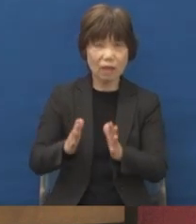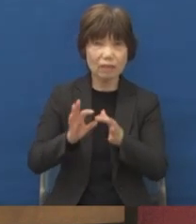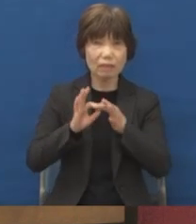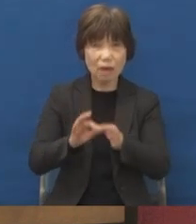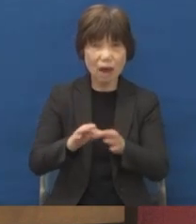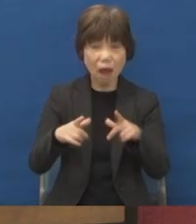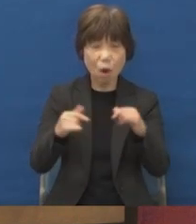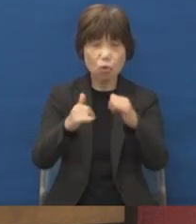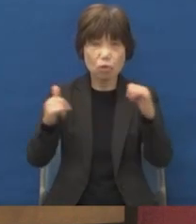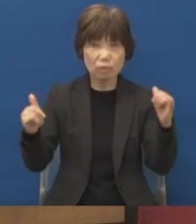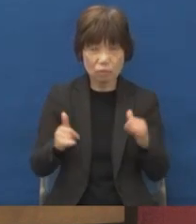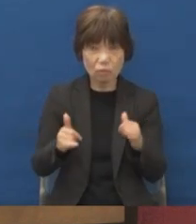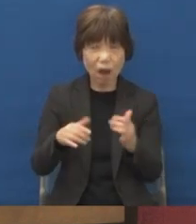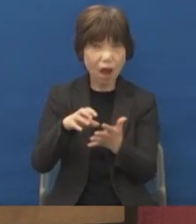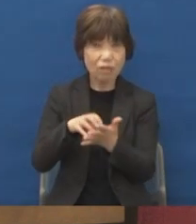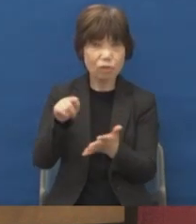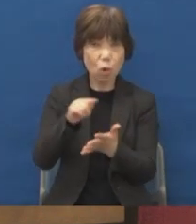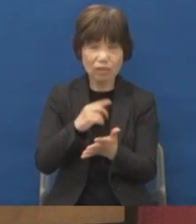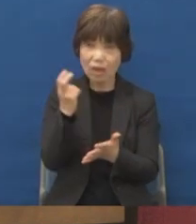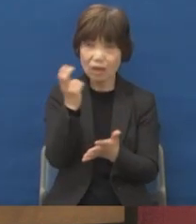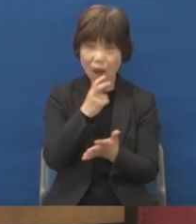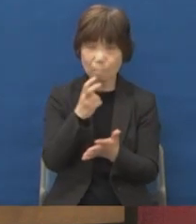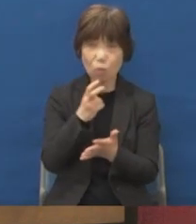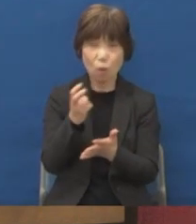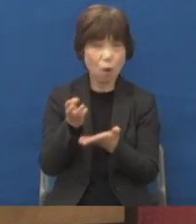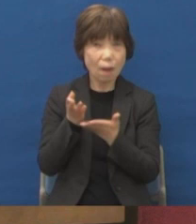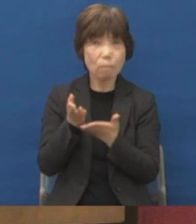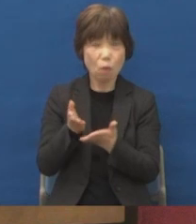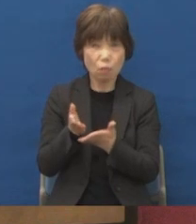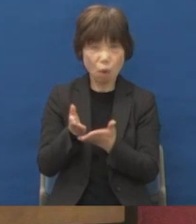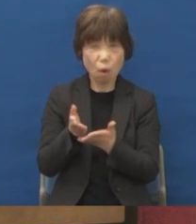は証人喚問を求めているのではないですか。